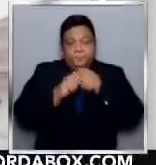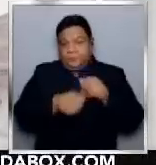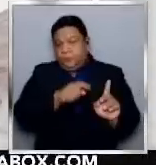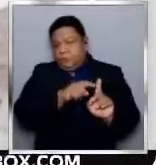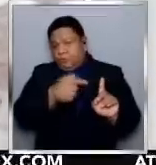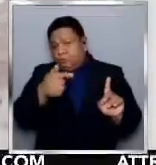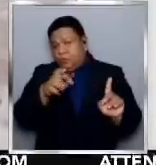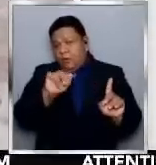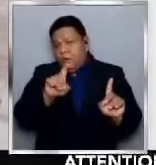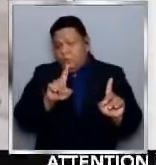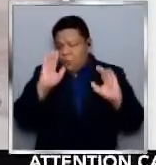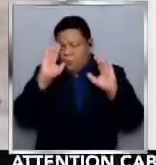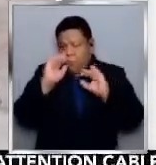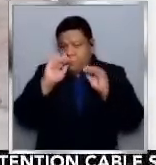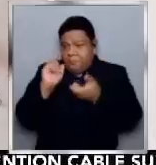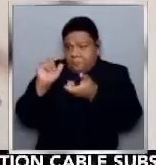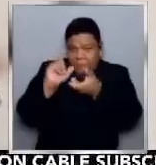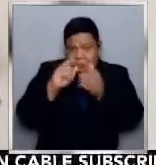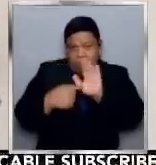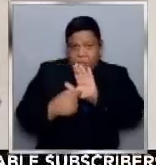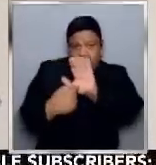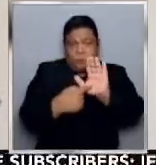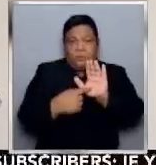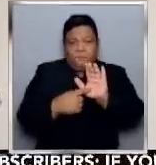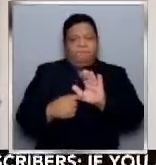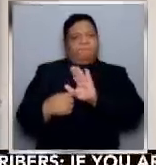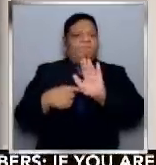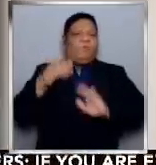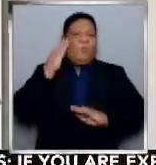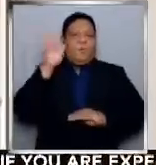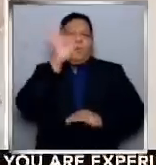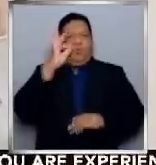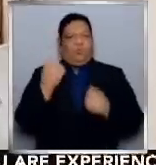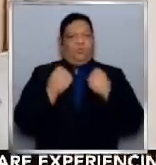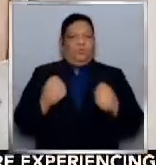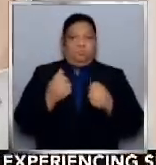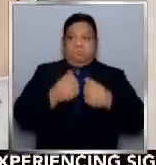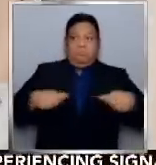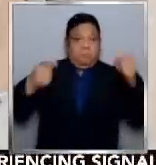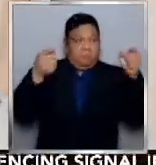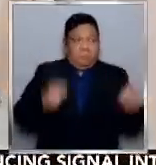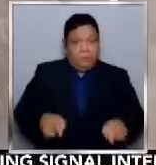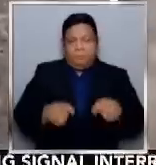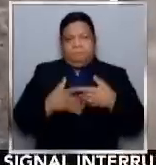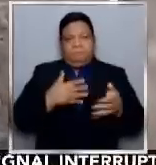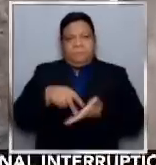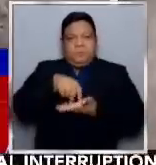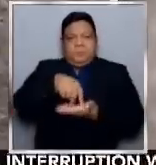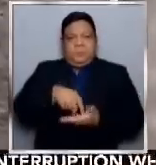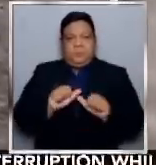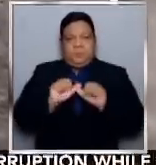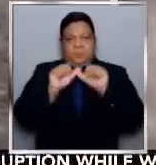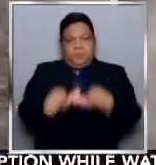pababatid sa lahat na ang tibay ng mga Pilipino hindi basta-basta natatabunan kahit pa ng lahar at abo. Jonathan